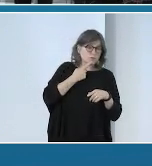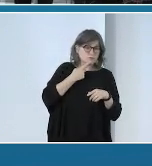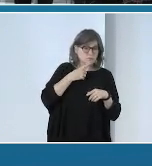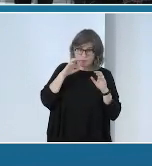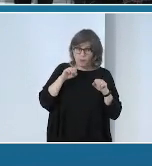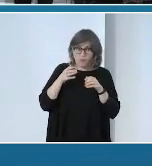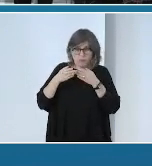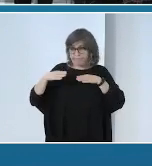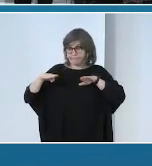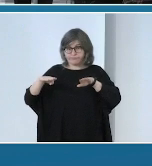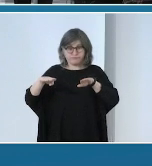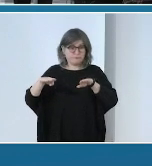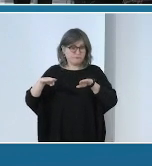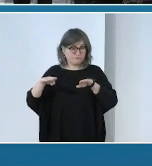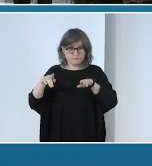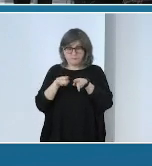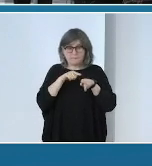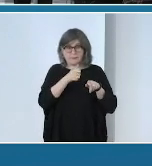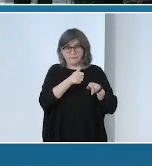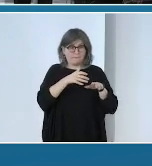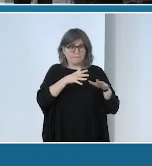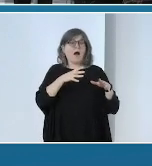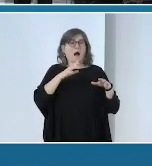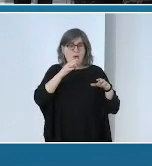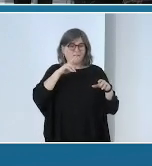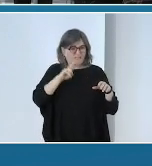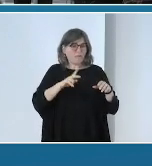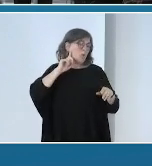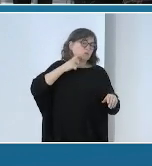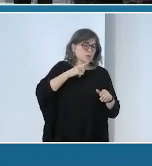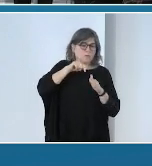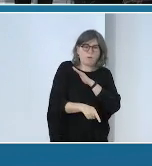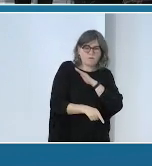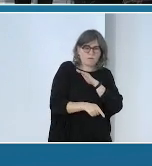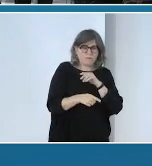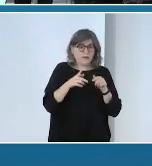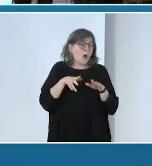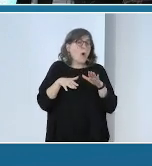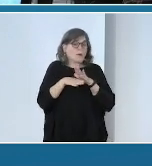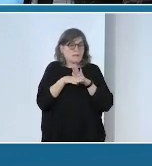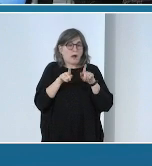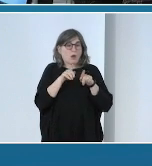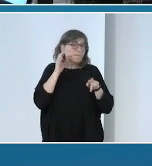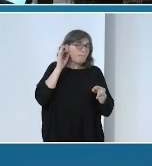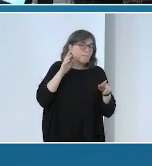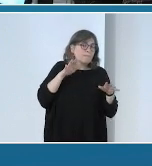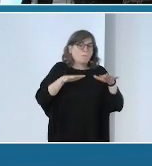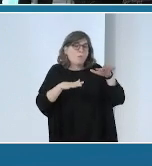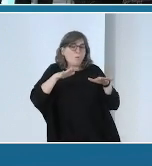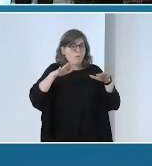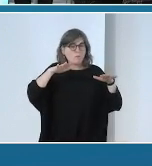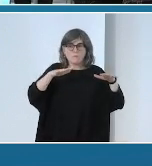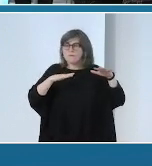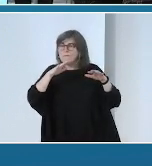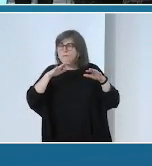en parallèle. Cette évolutivité, c'est en faveur de la prise en charge très précoce. Parce que plus on